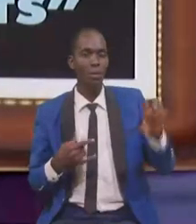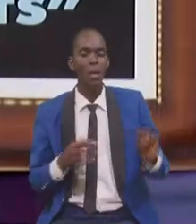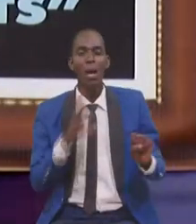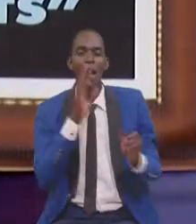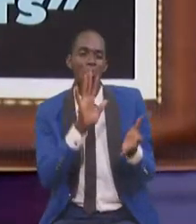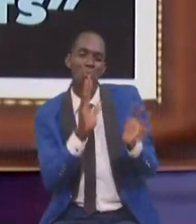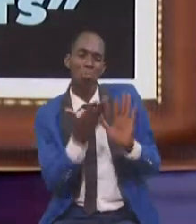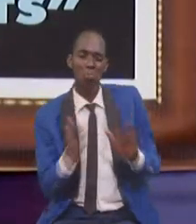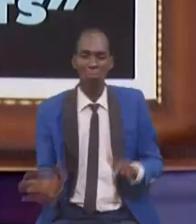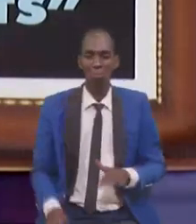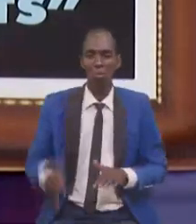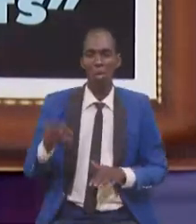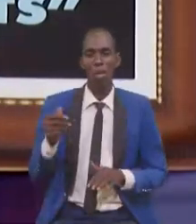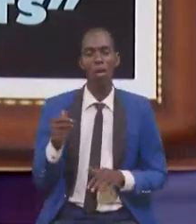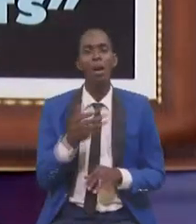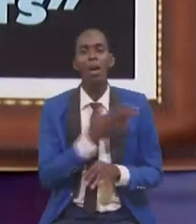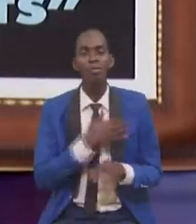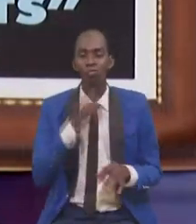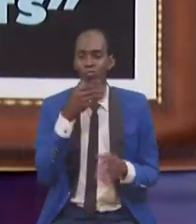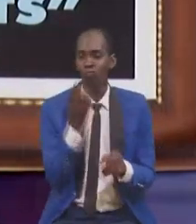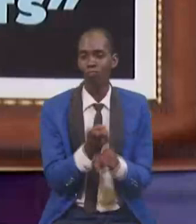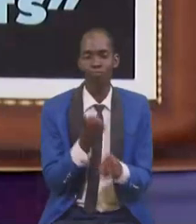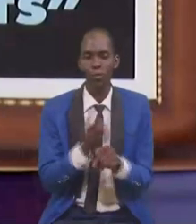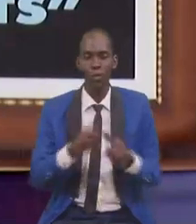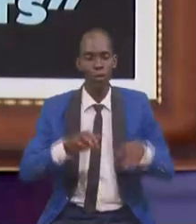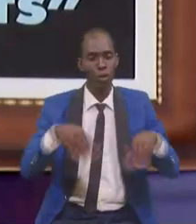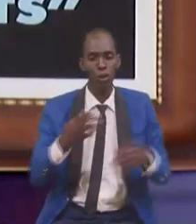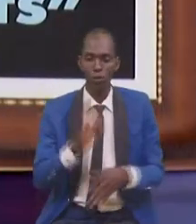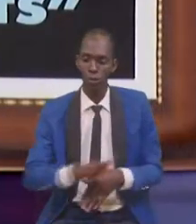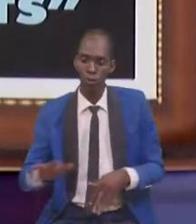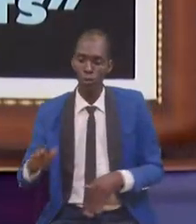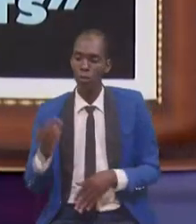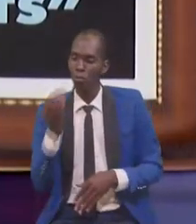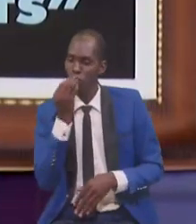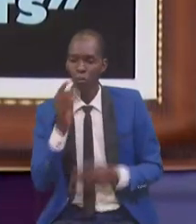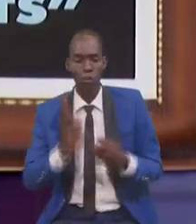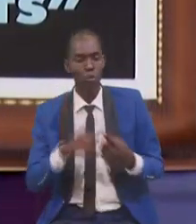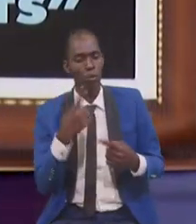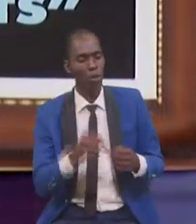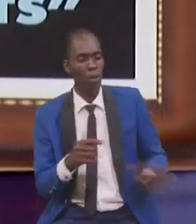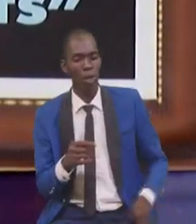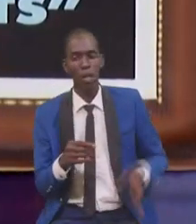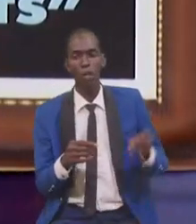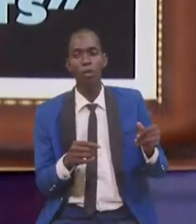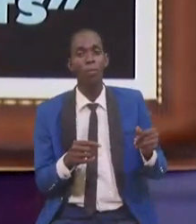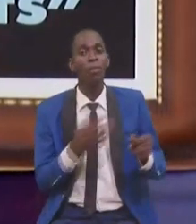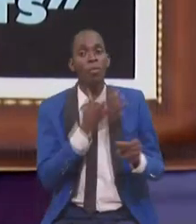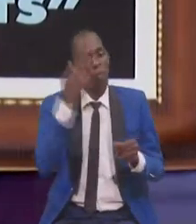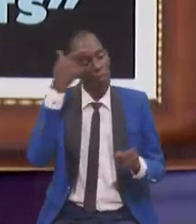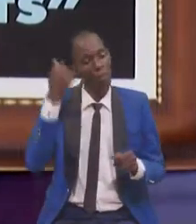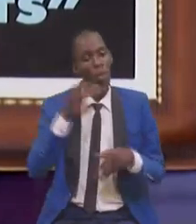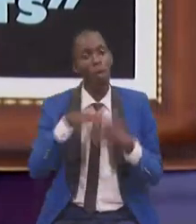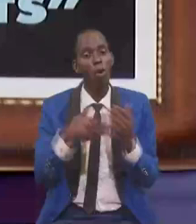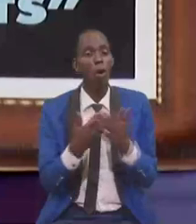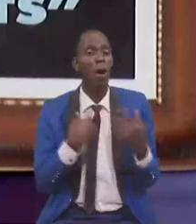de donner le pain des enfants aux chiens. Ce que Jésus a dit, c'est vrai. Tous ont péché, sont